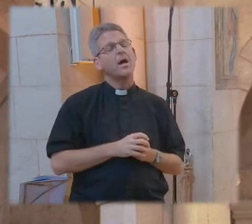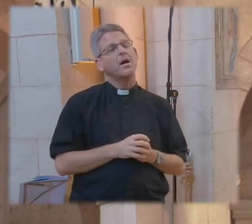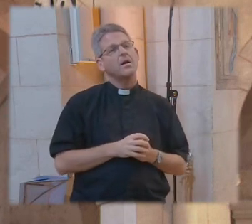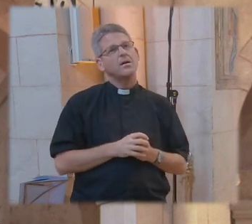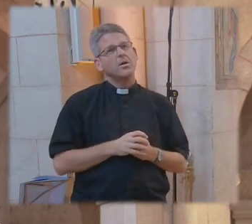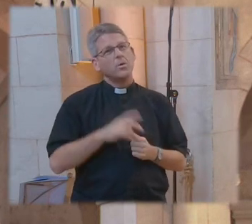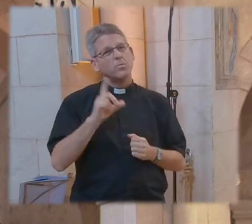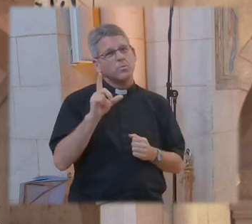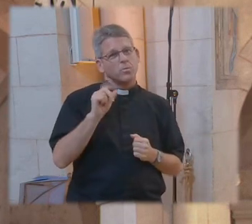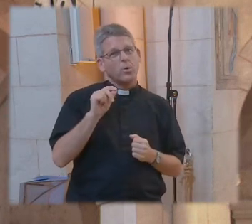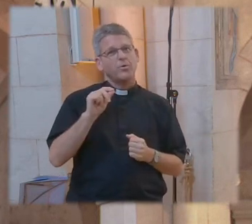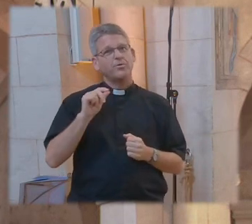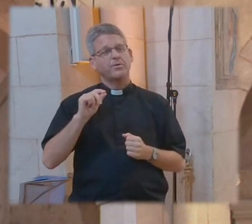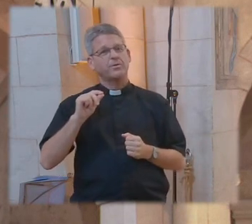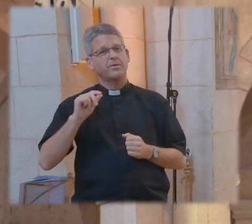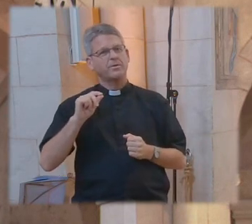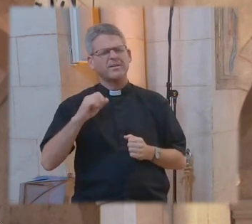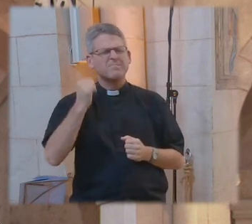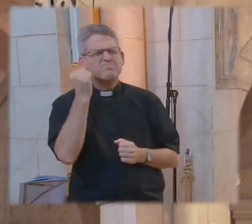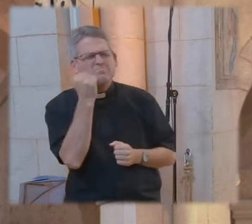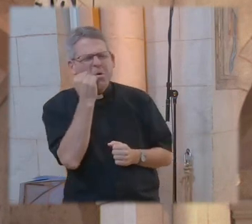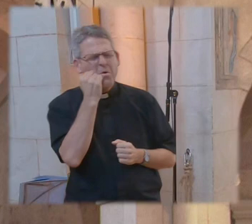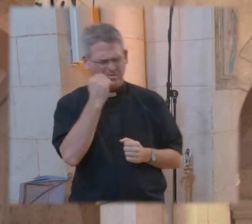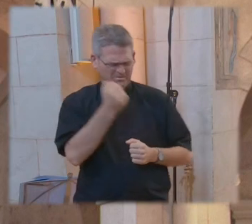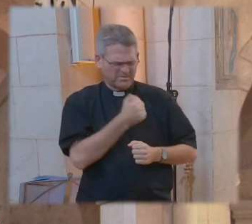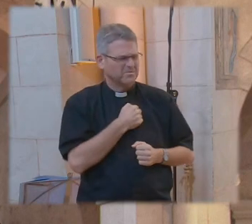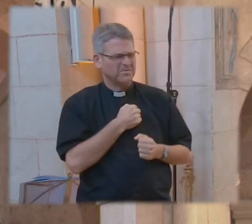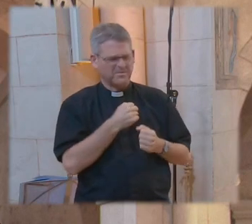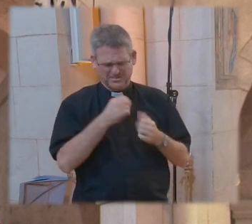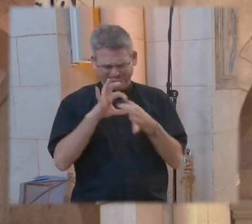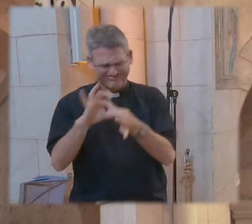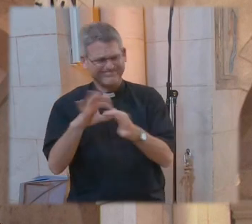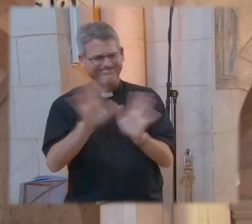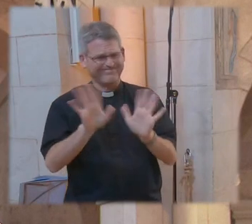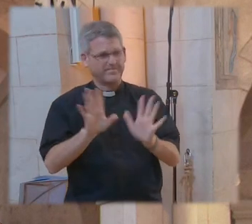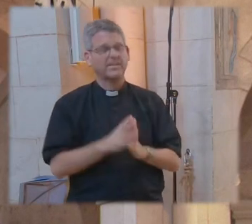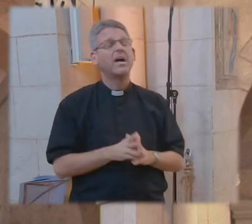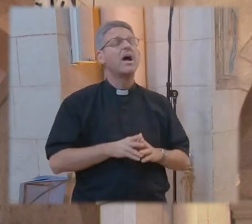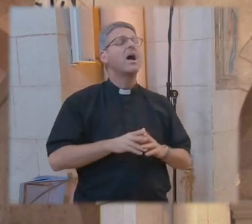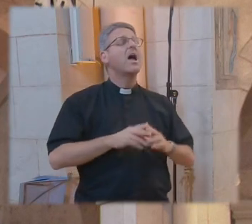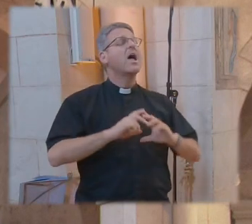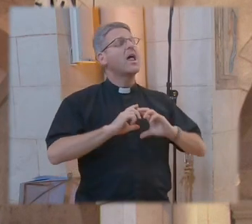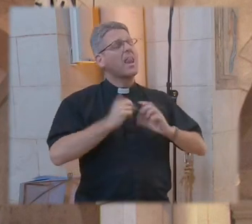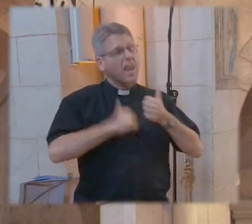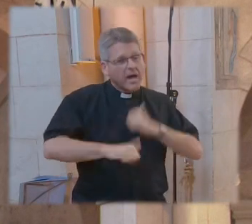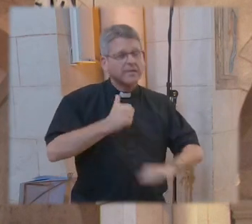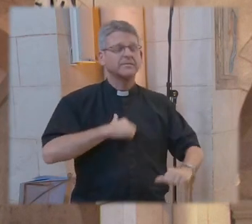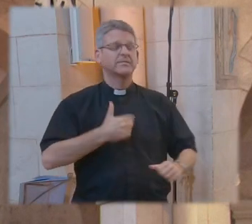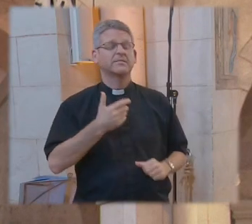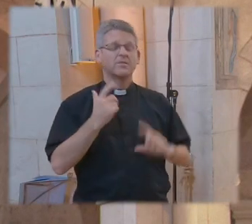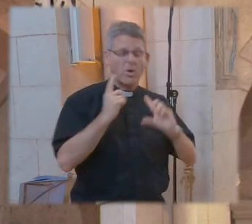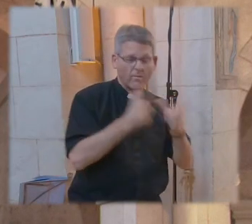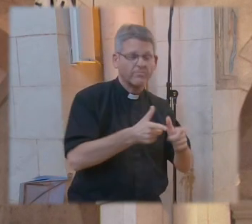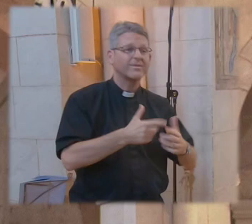tiefsten Wesen nach nicht mit dem Bösen und der Sünde verbunden ist, sondern mit Liebe.